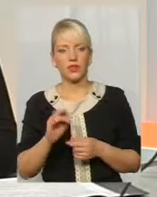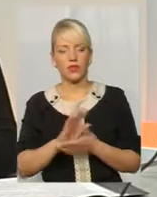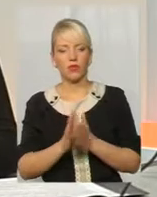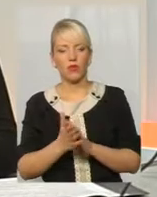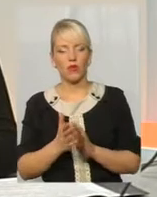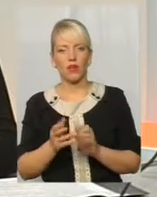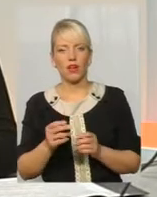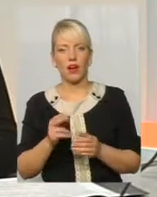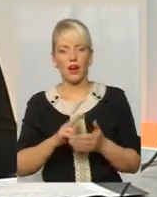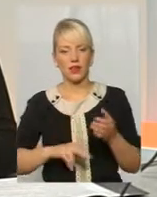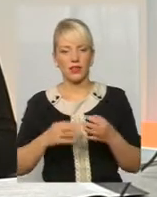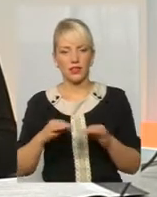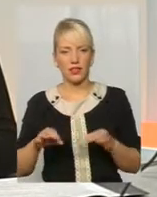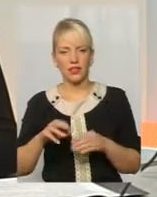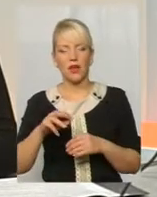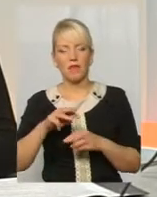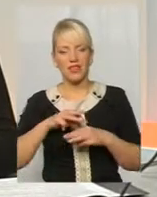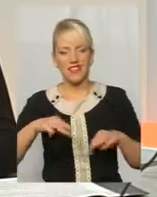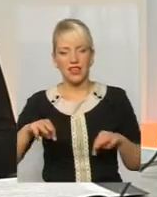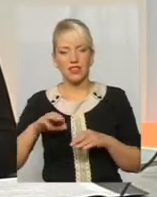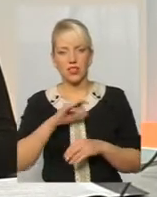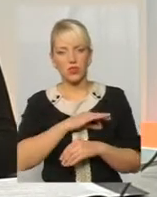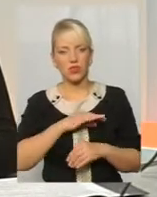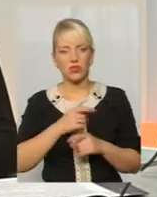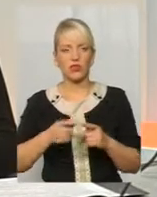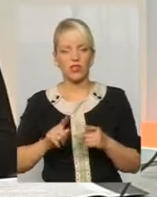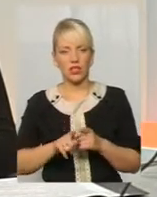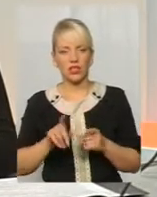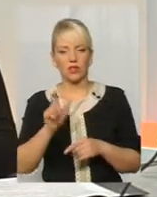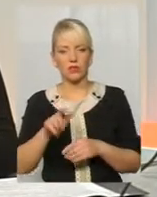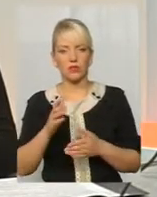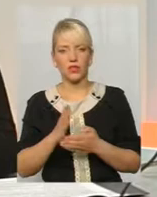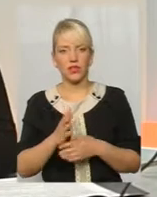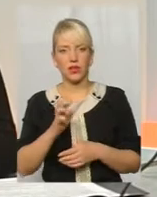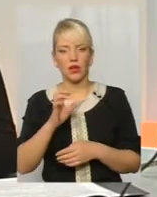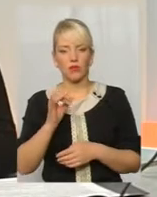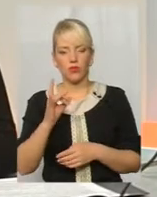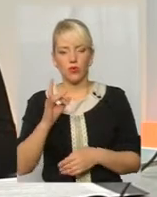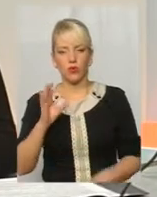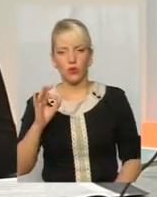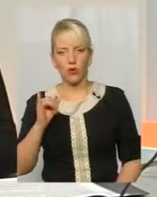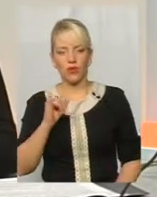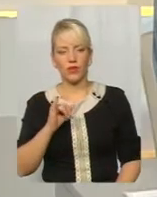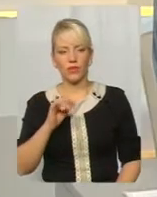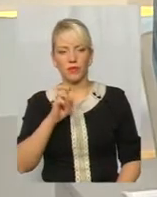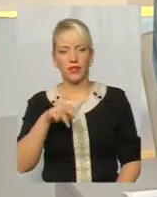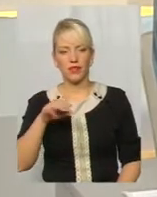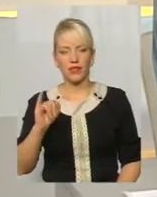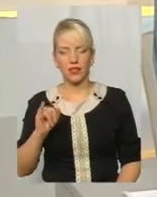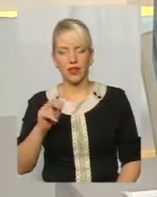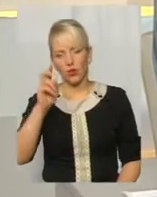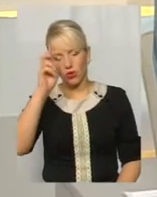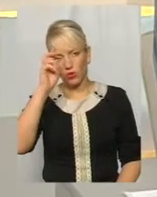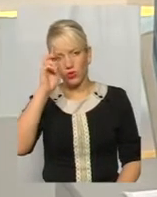Міністерстві юстиції. Такими юридичними особами публічного права є відповідні бюро технічної інвентаризації, тобто комунальні